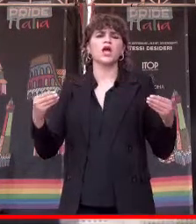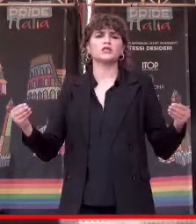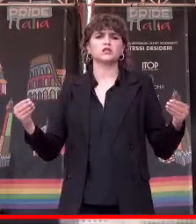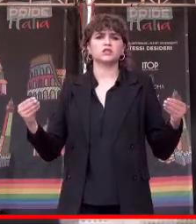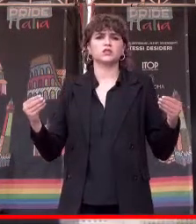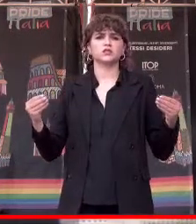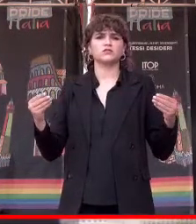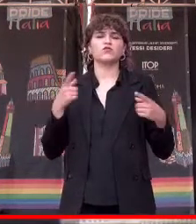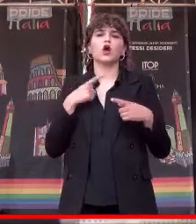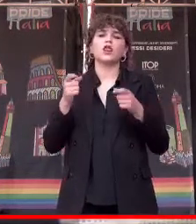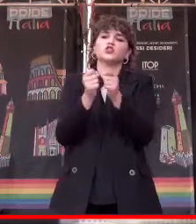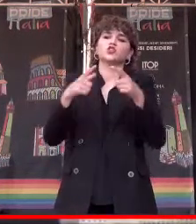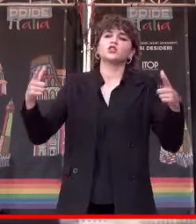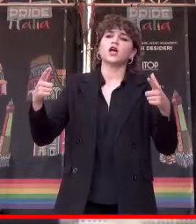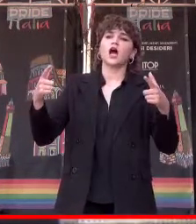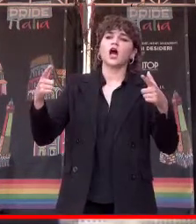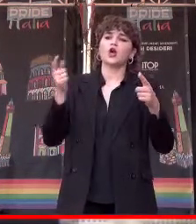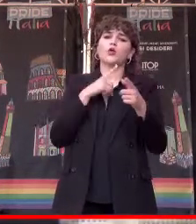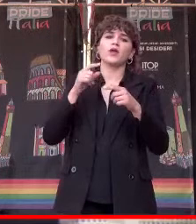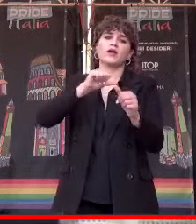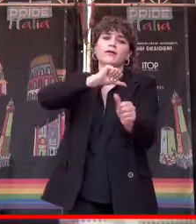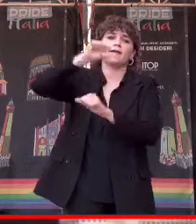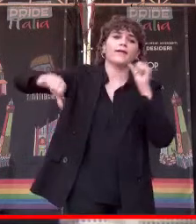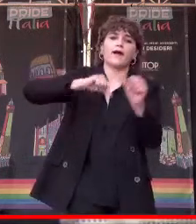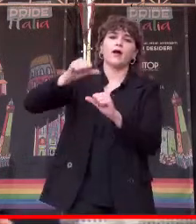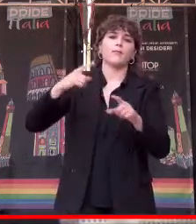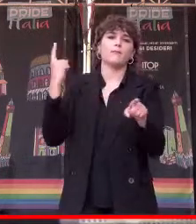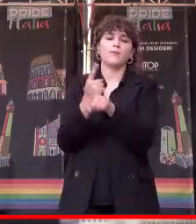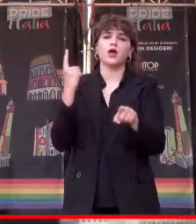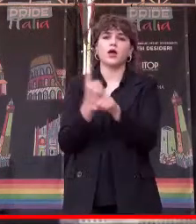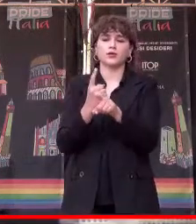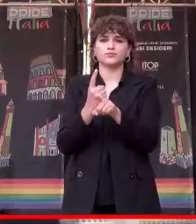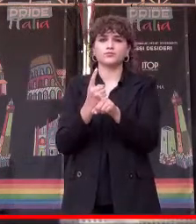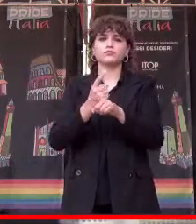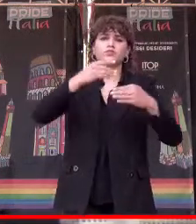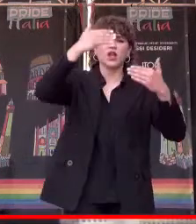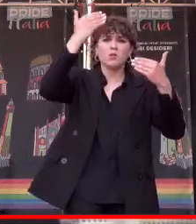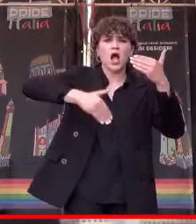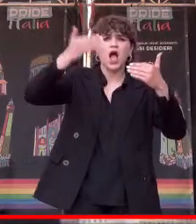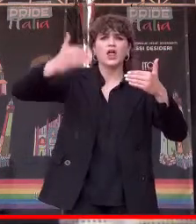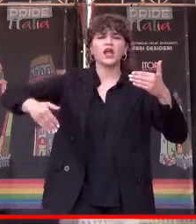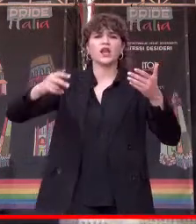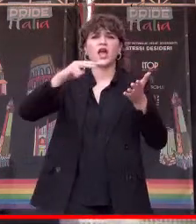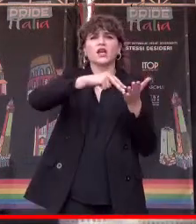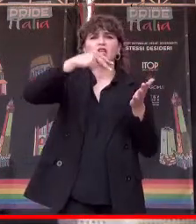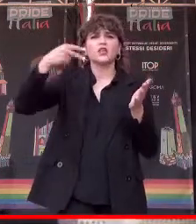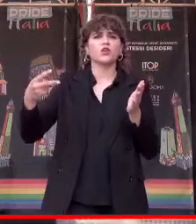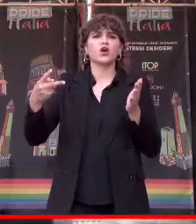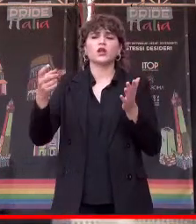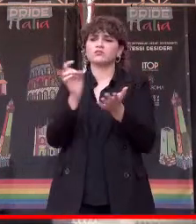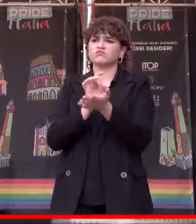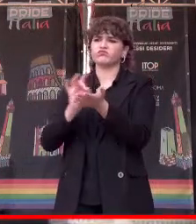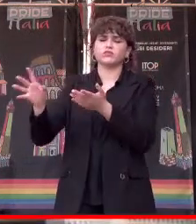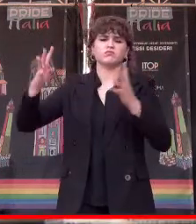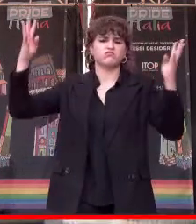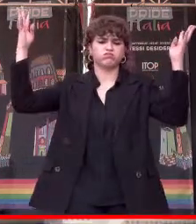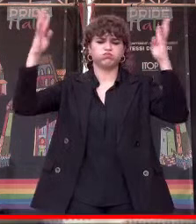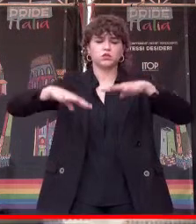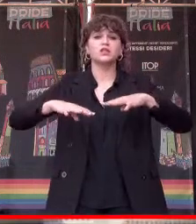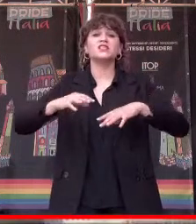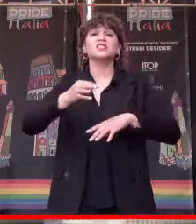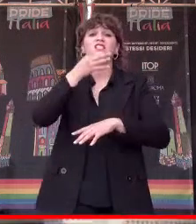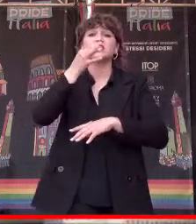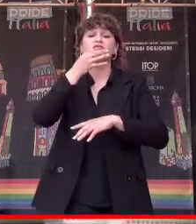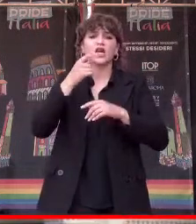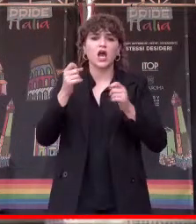delle nostre città, perché poi quando si parla di eliminazione delle barriere architettoniche vuol dire anche ridisegnare le città a misura